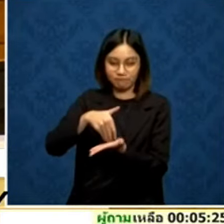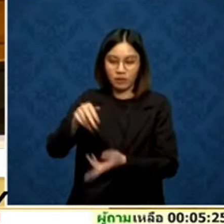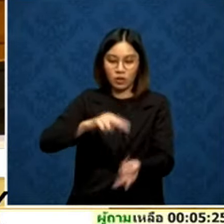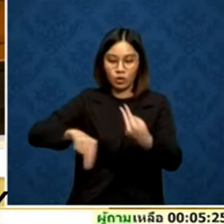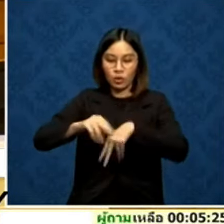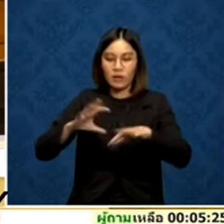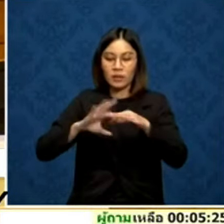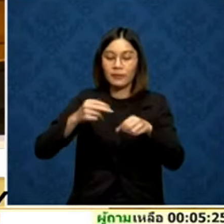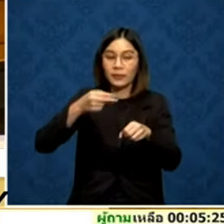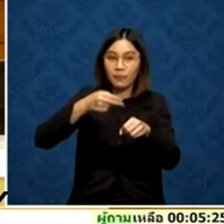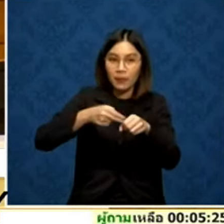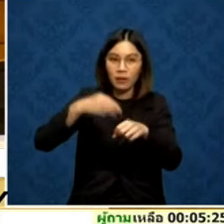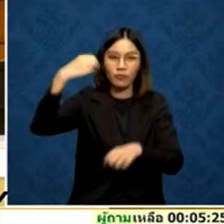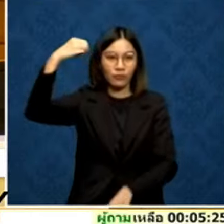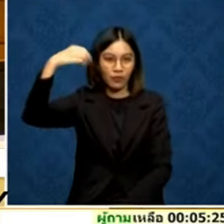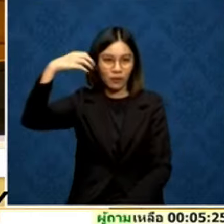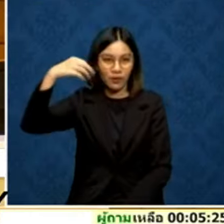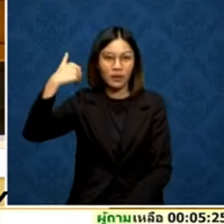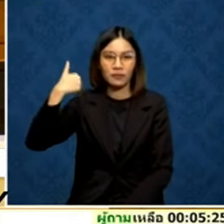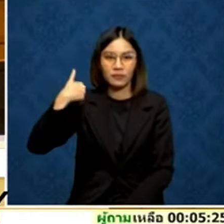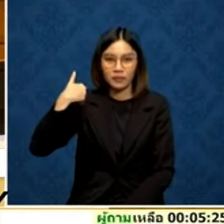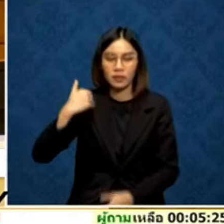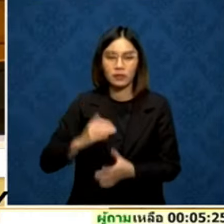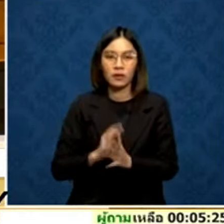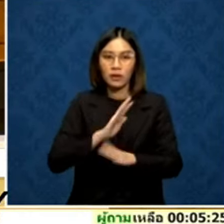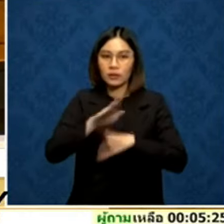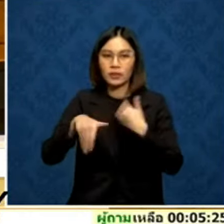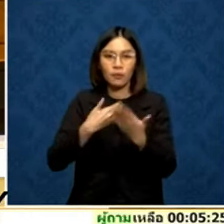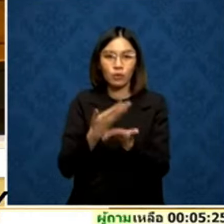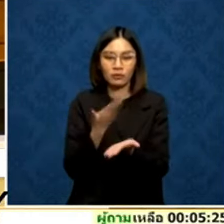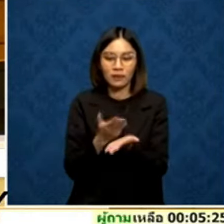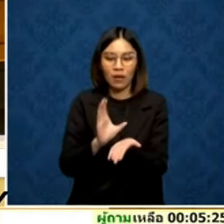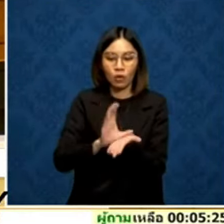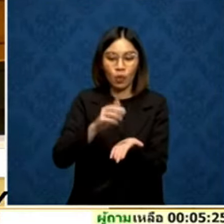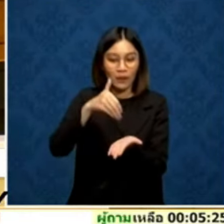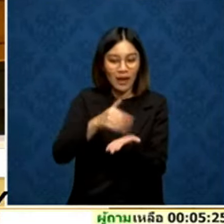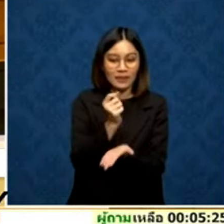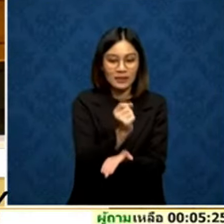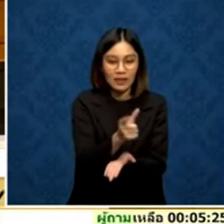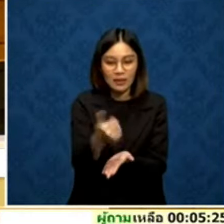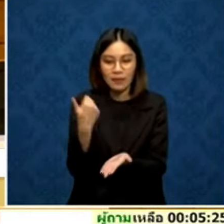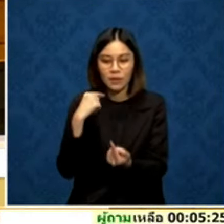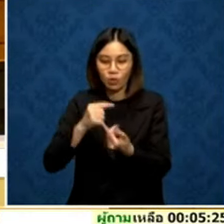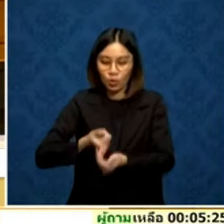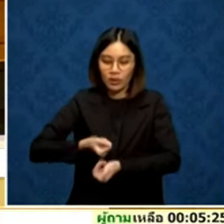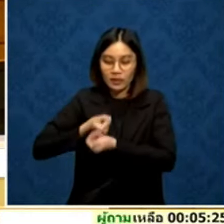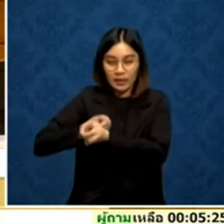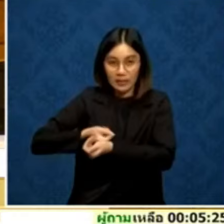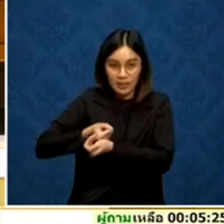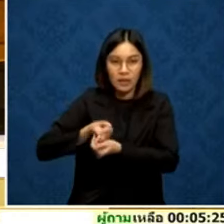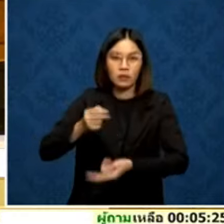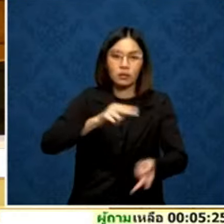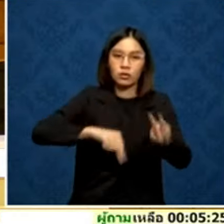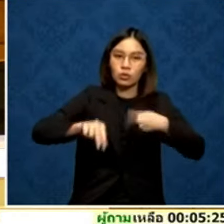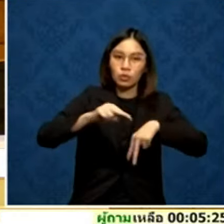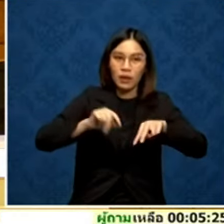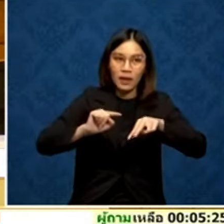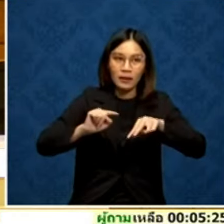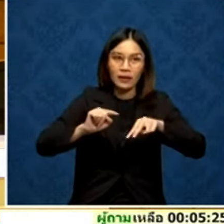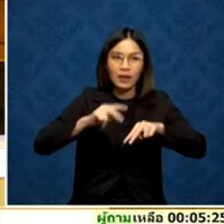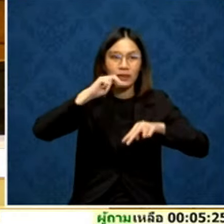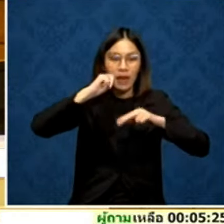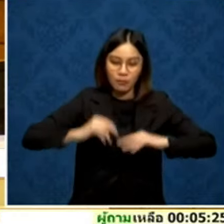องค่าน้ำมันและค่าไฟไปนะครับหลายๆเรื่องเราก็มีการใช้งบกลางไปไม่ว่าจะเป็นเรื่องของการเกษตรว่าดูแลเรื่องของไม่ท่วมไ